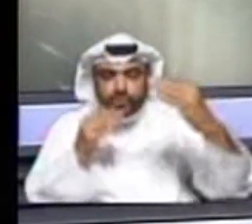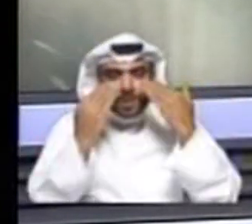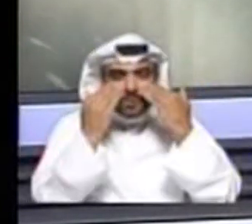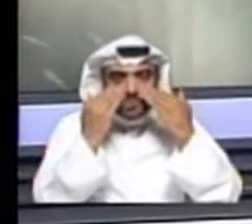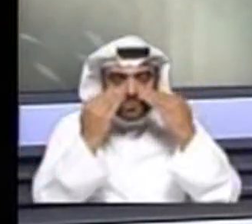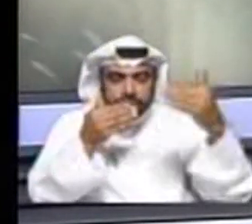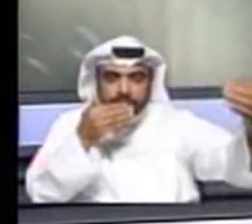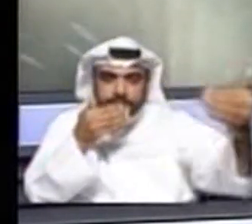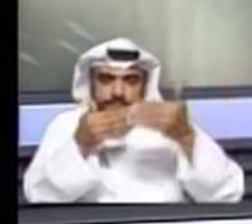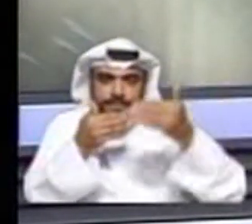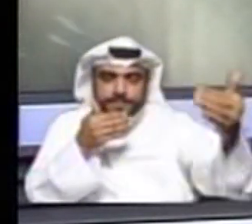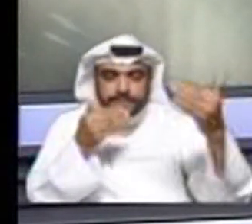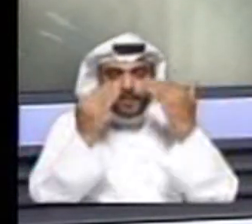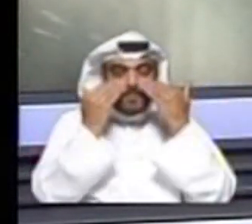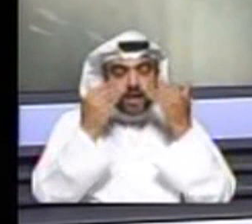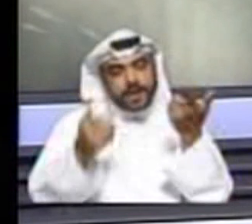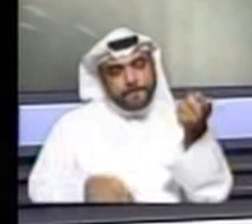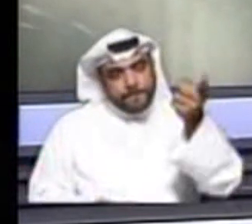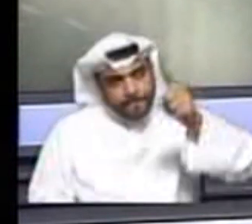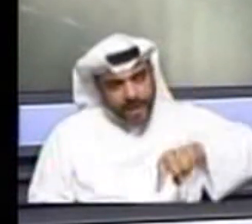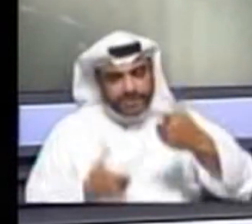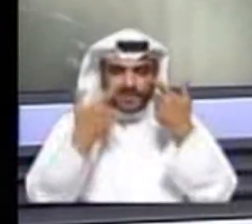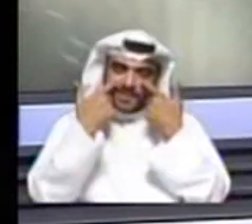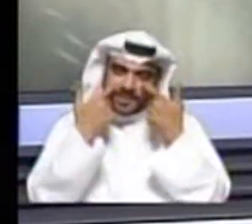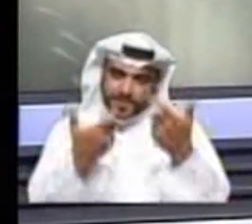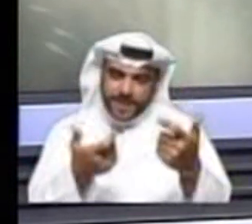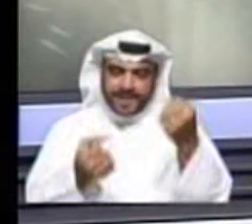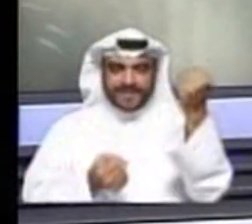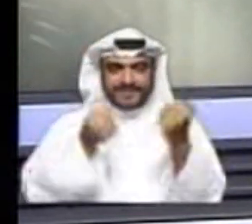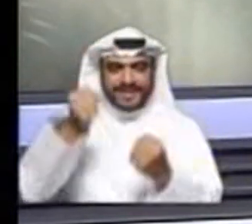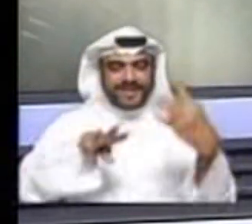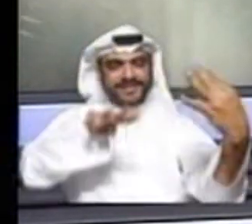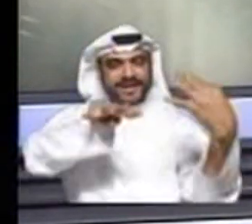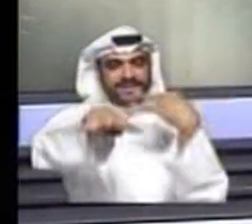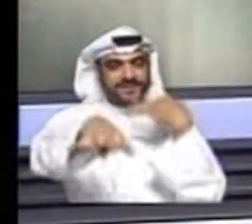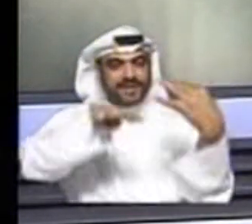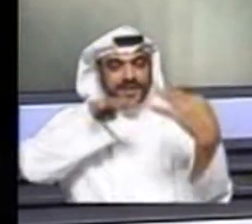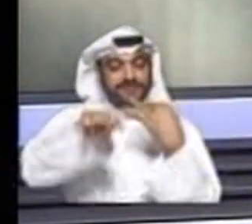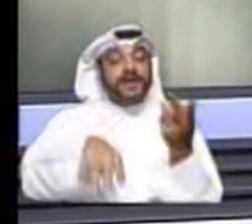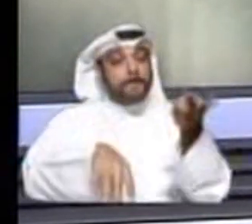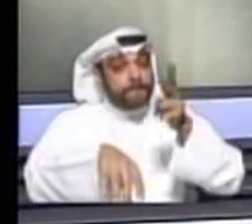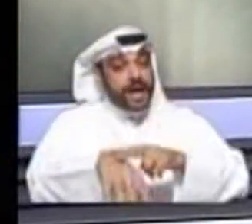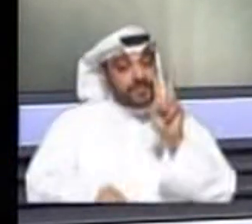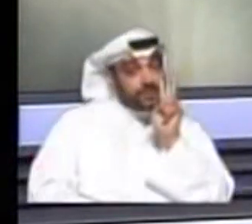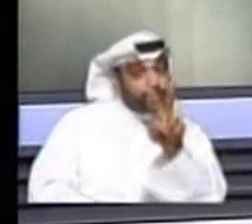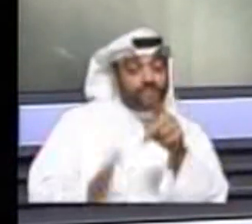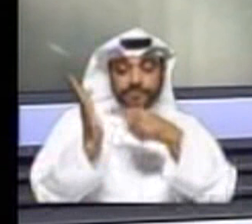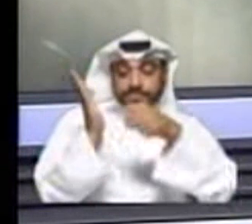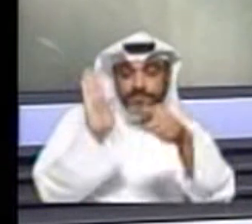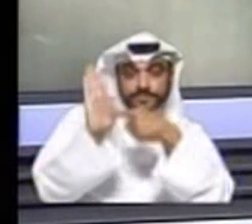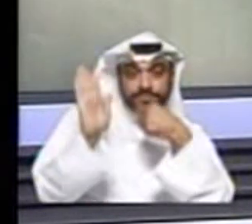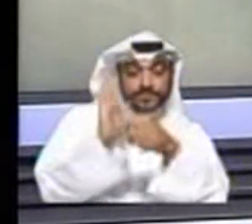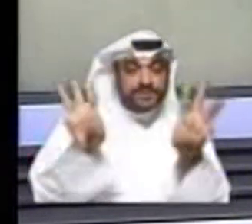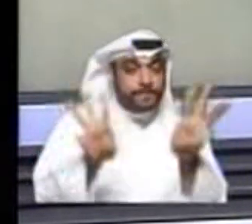لذلك نتمنى منكم في يوم الغد أخذ الحيطة والحذر خلال هذه الأجواء، وأيضا متابعة نشراتنا الجوية باستمرار. مساء يوم الغد